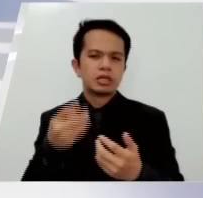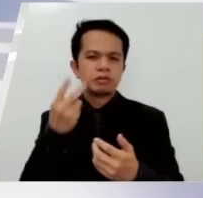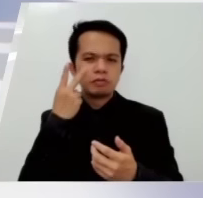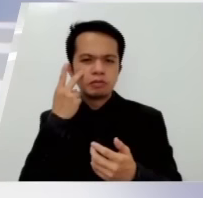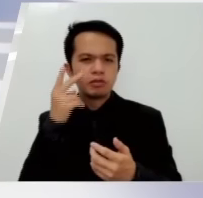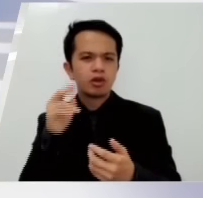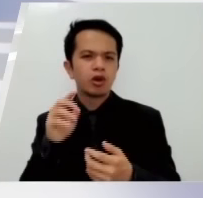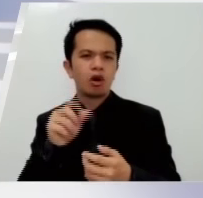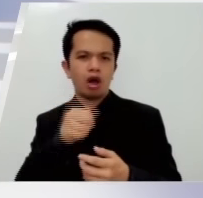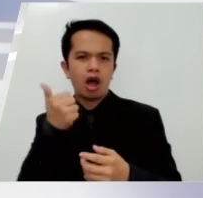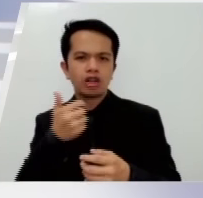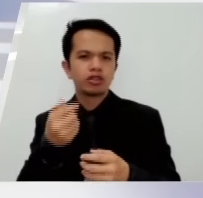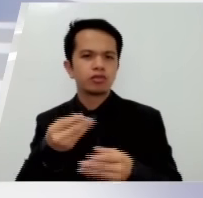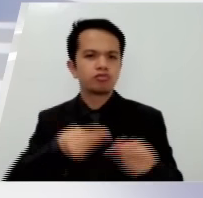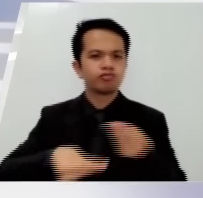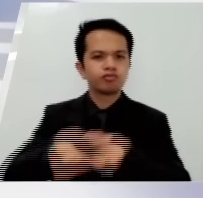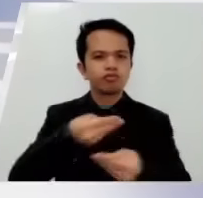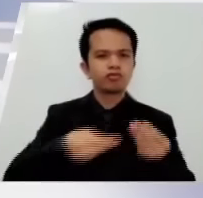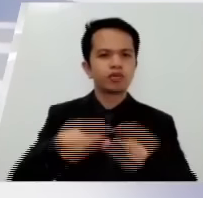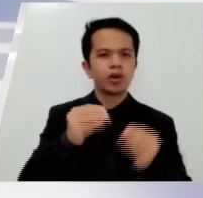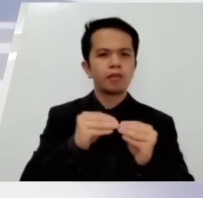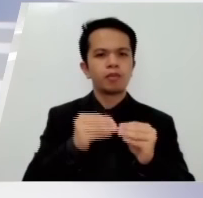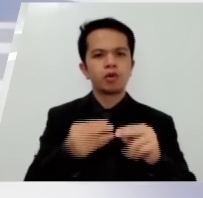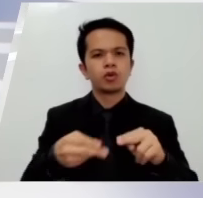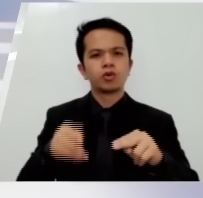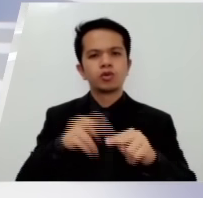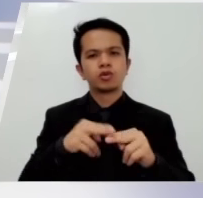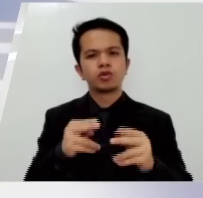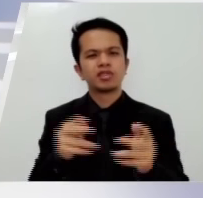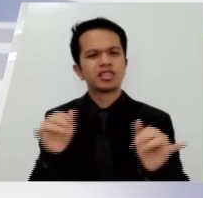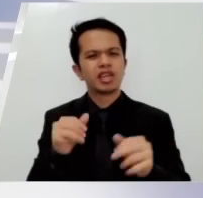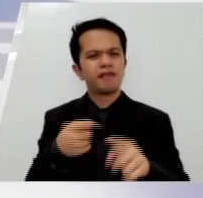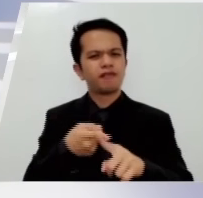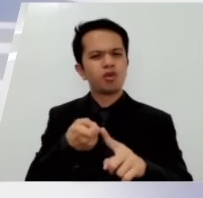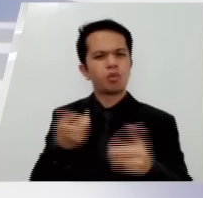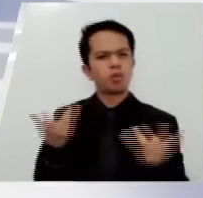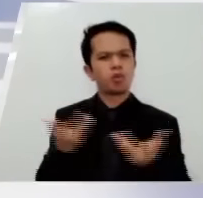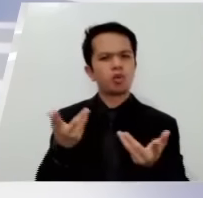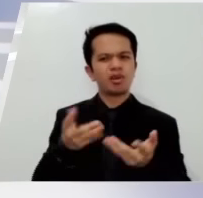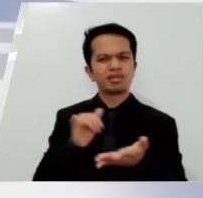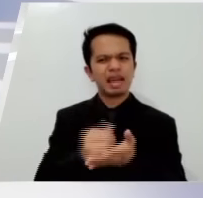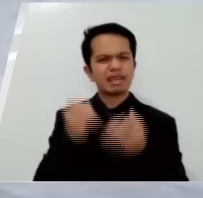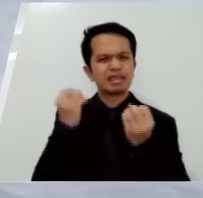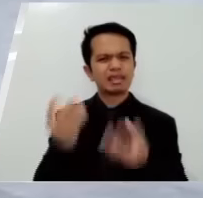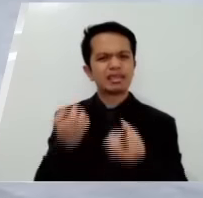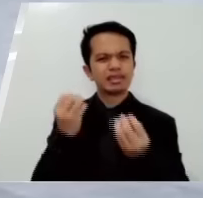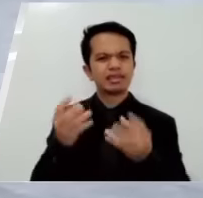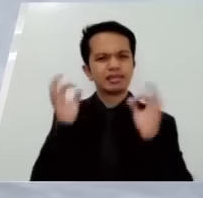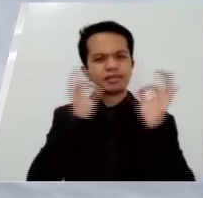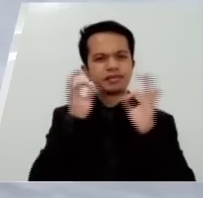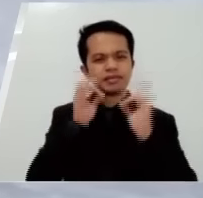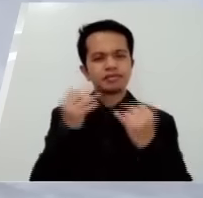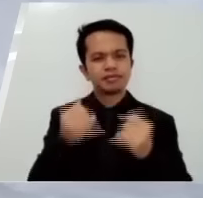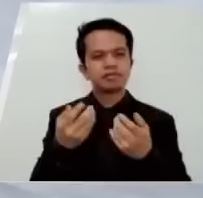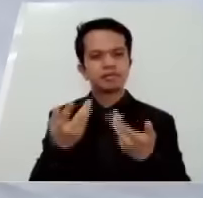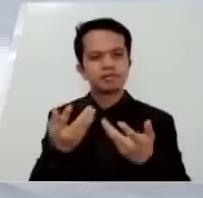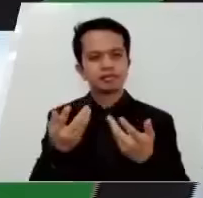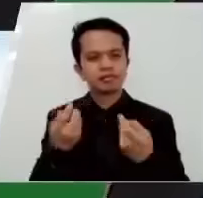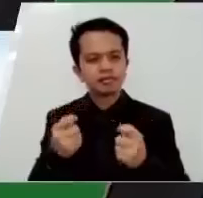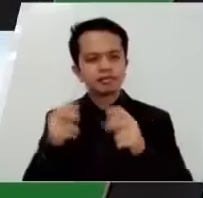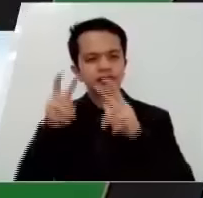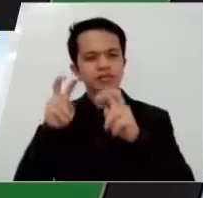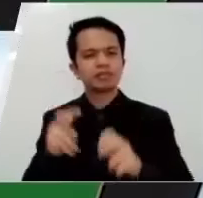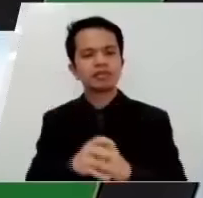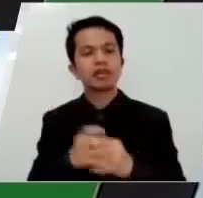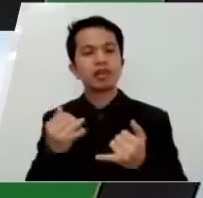malaki. At saan nang gagaling? Kasi madami ito eh. Titingnan natin kung saan natin masusundan. Patuloy raw ang follow-up operations